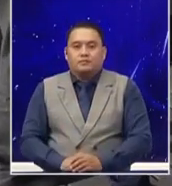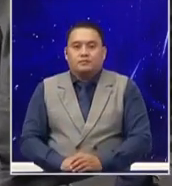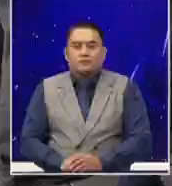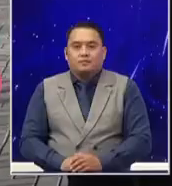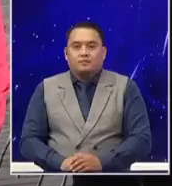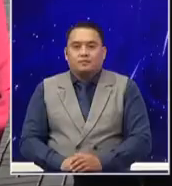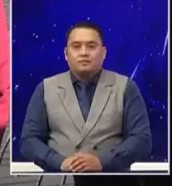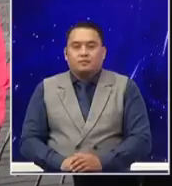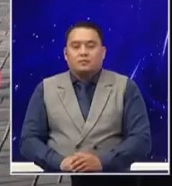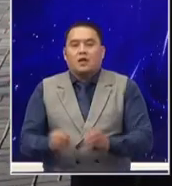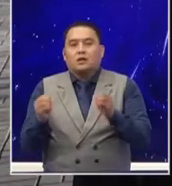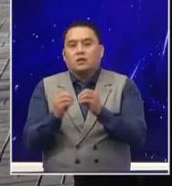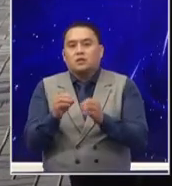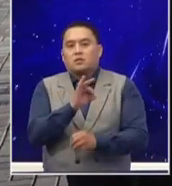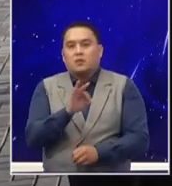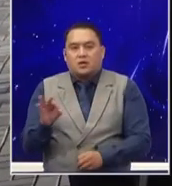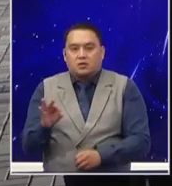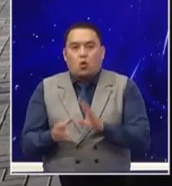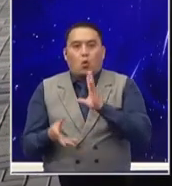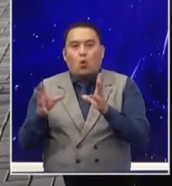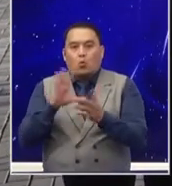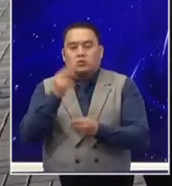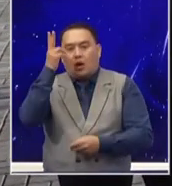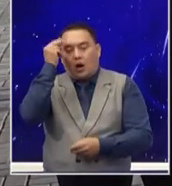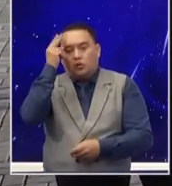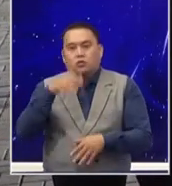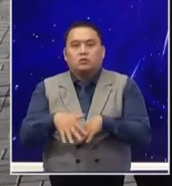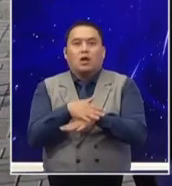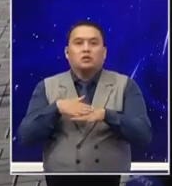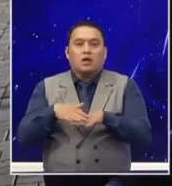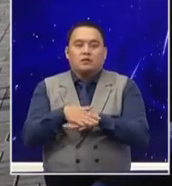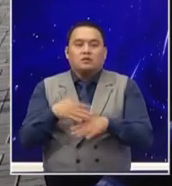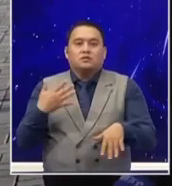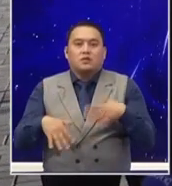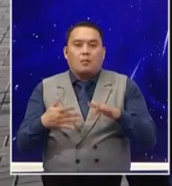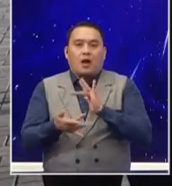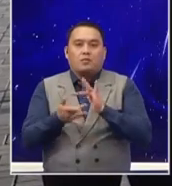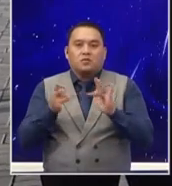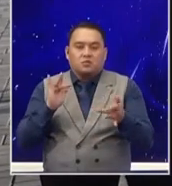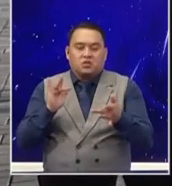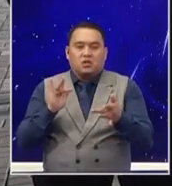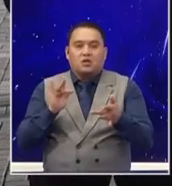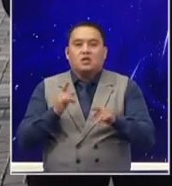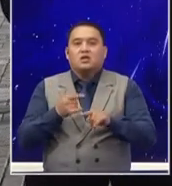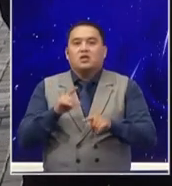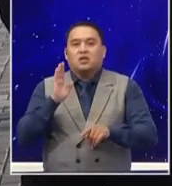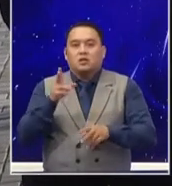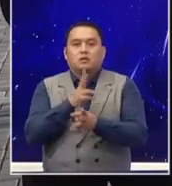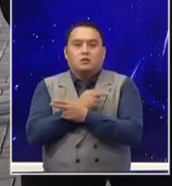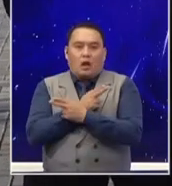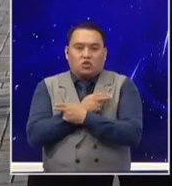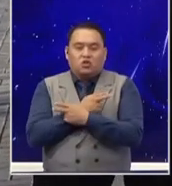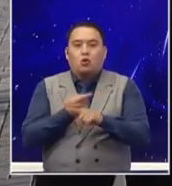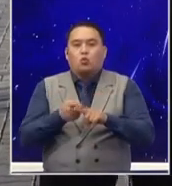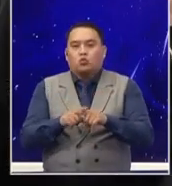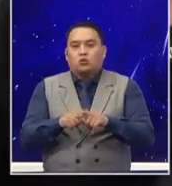области. 10% от общего количества населенных пунктов слабо обеспечено, и в том числе дачные вот эти